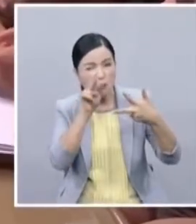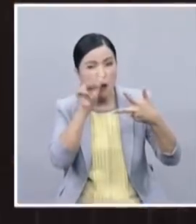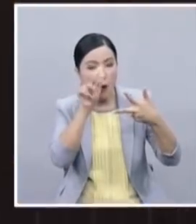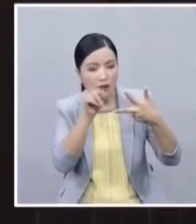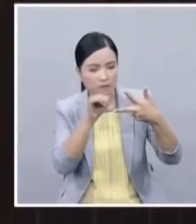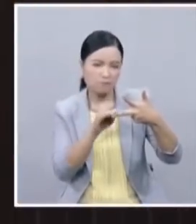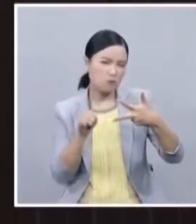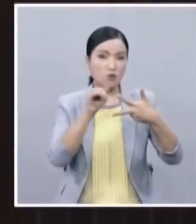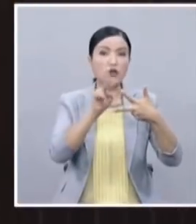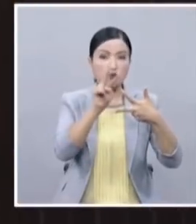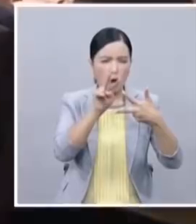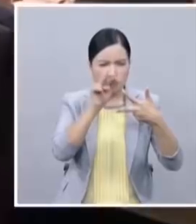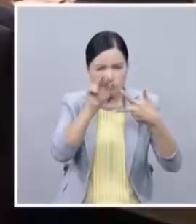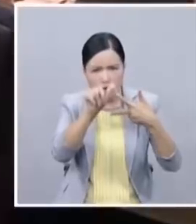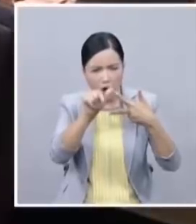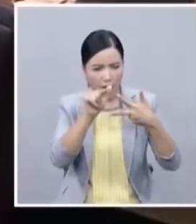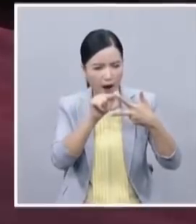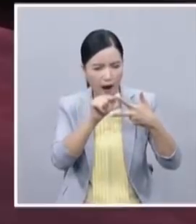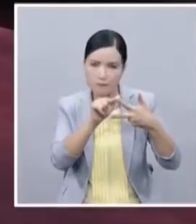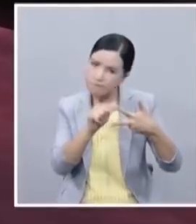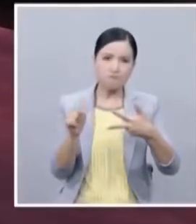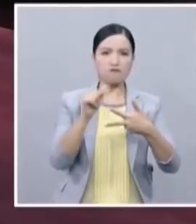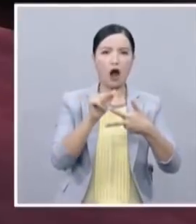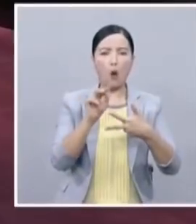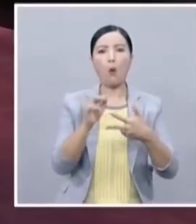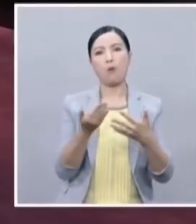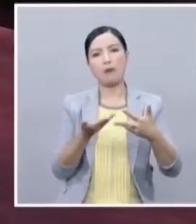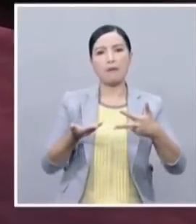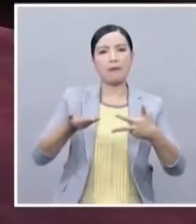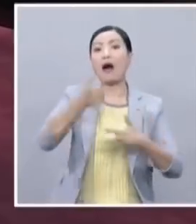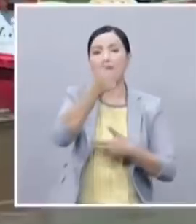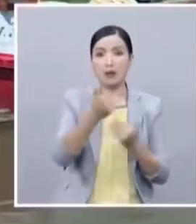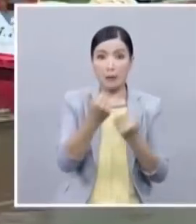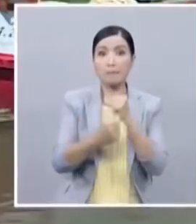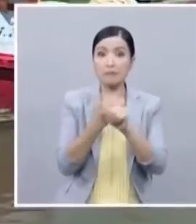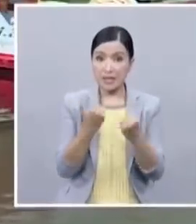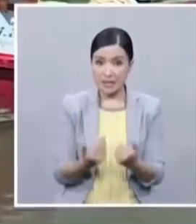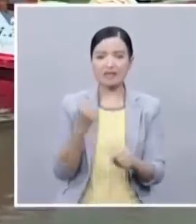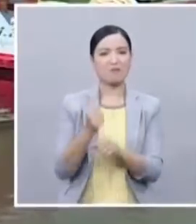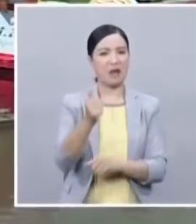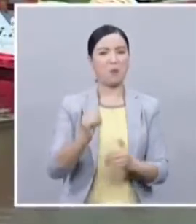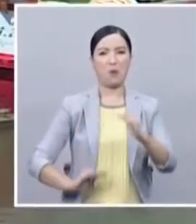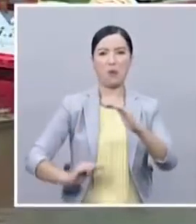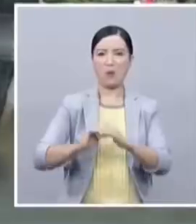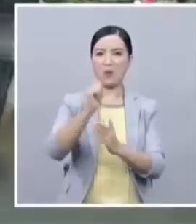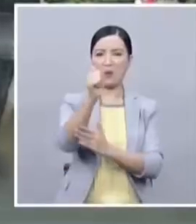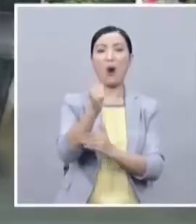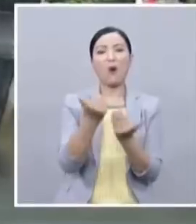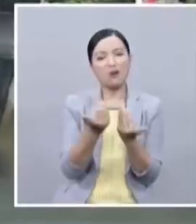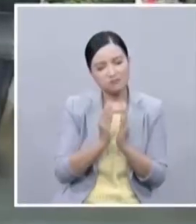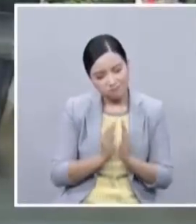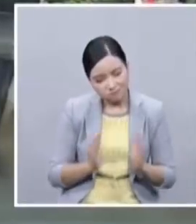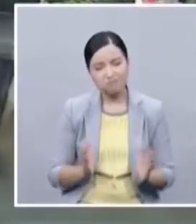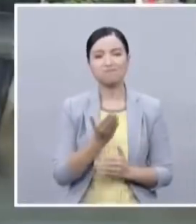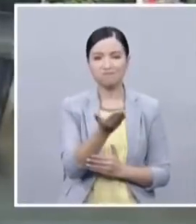กลับมาเป็นเทียร์2วัชริตแล้วกลับมาเป็นเทียร์2ในที่สุดในปีนี้นะครับเราทำได้สำเร็จมาขั้นหนึ่งแล้วนะเพราะนั้นก็ขอขอบคุ